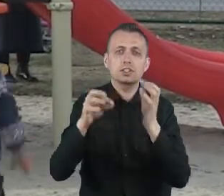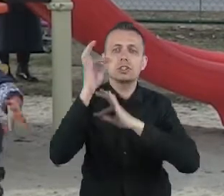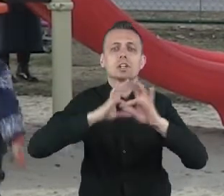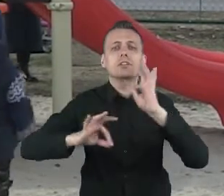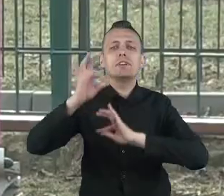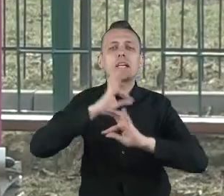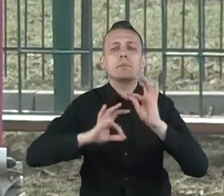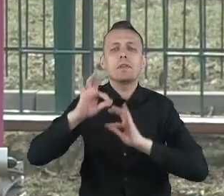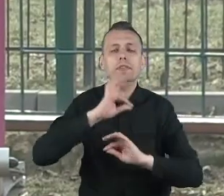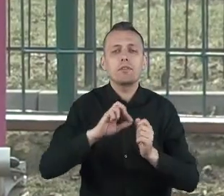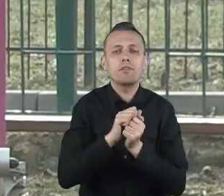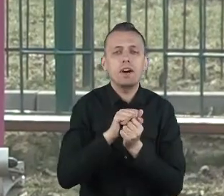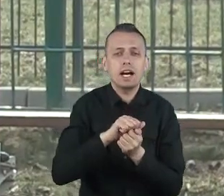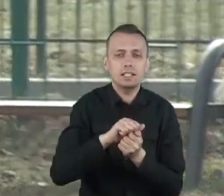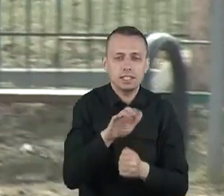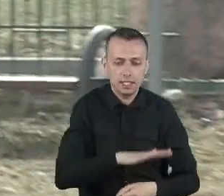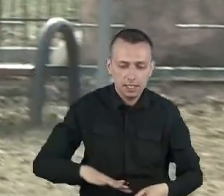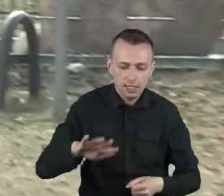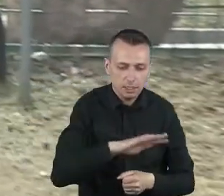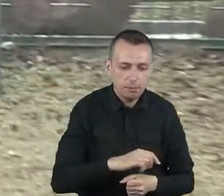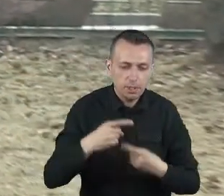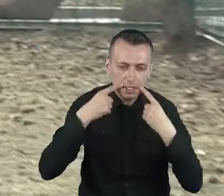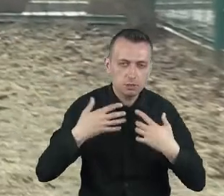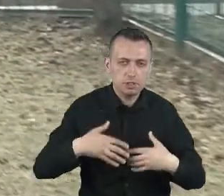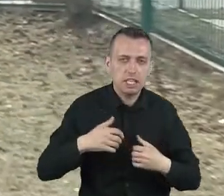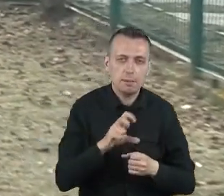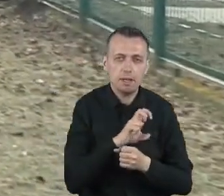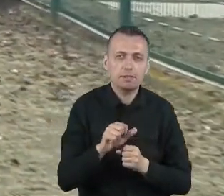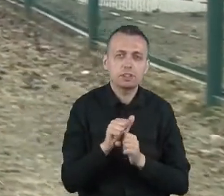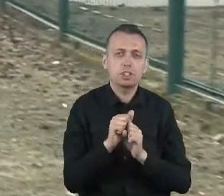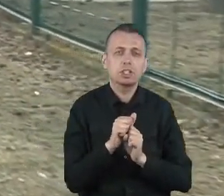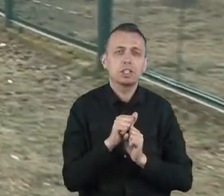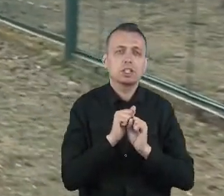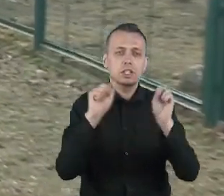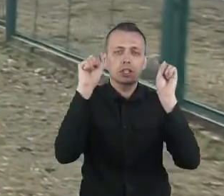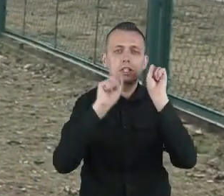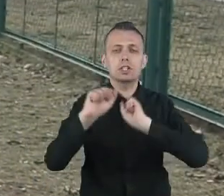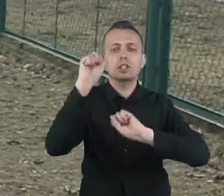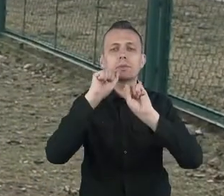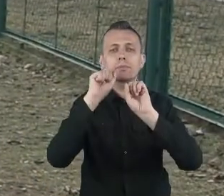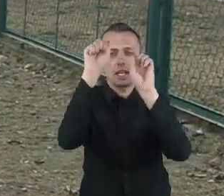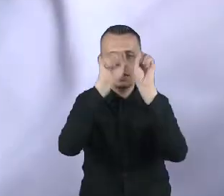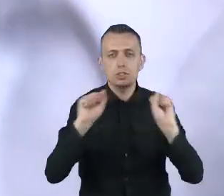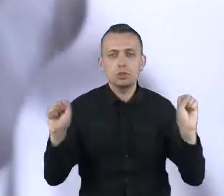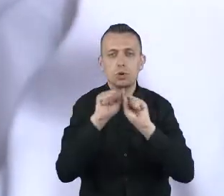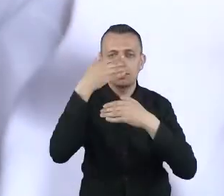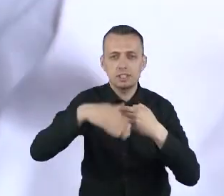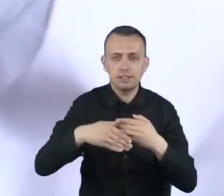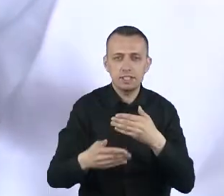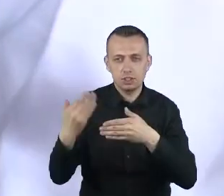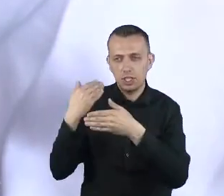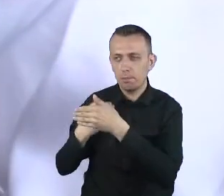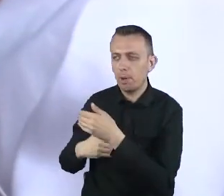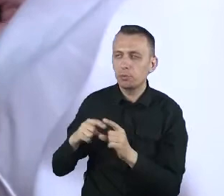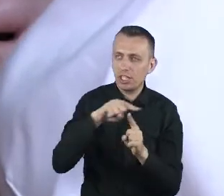wyremontowaniem placów zabaw czy siłowni zewnętrznych. To taki sztandarowy w zasadzie pomysł. Poprzednie edycje budżetu